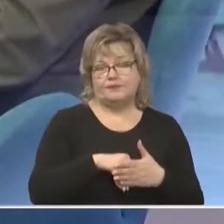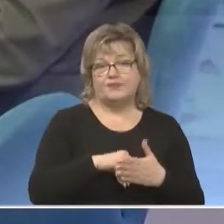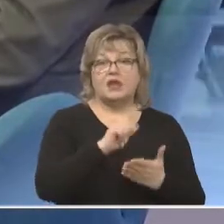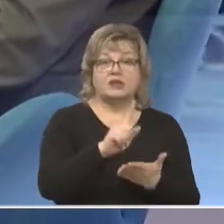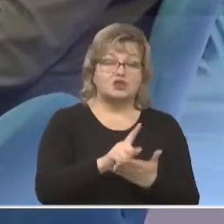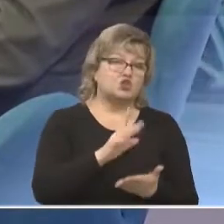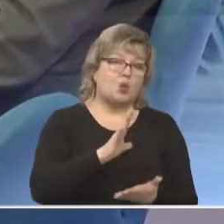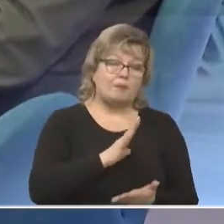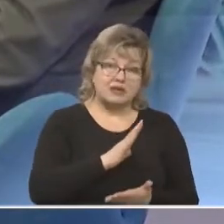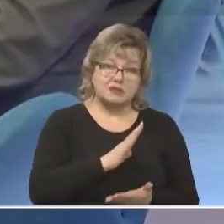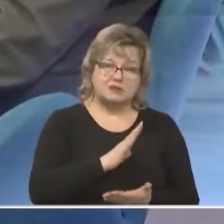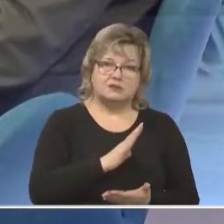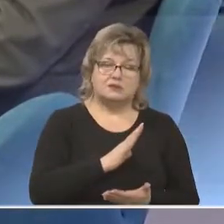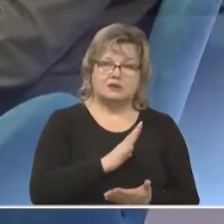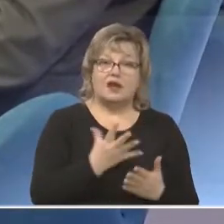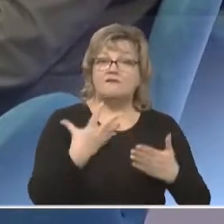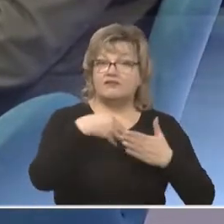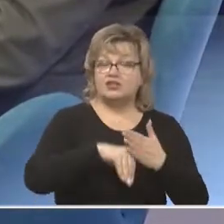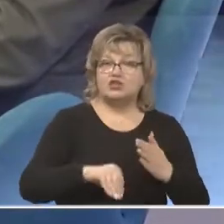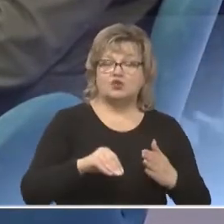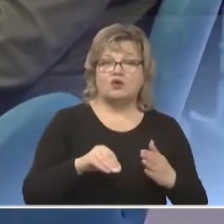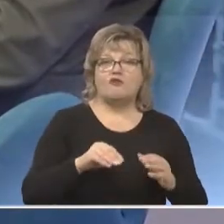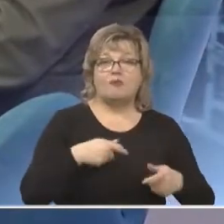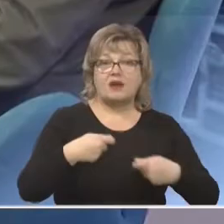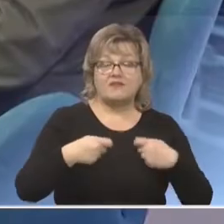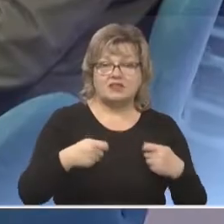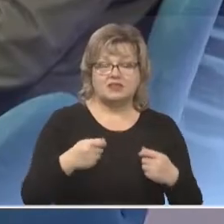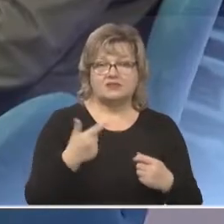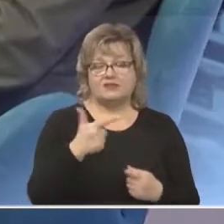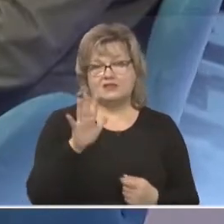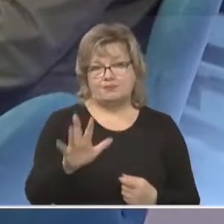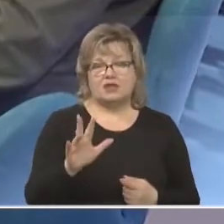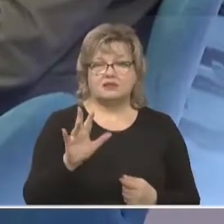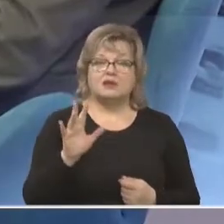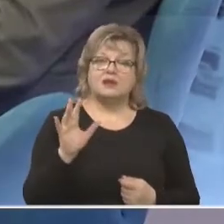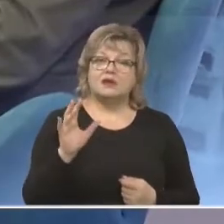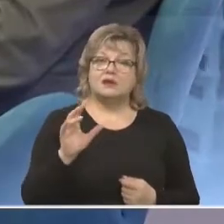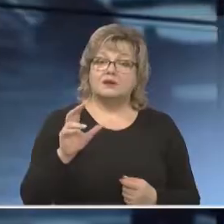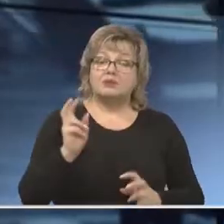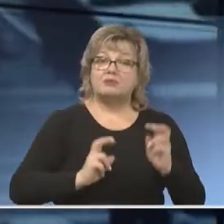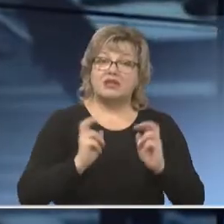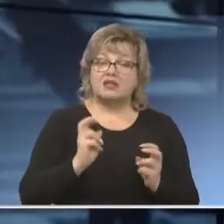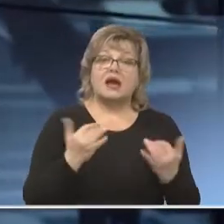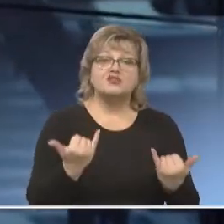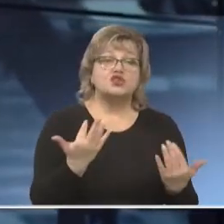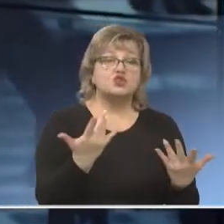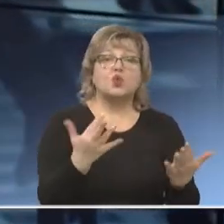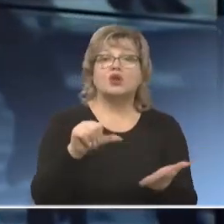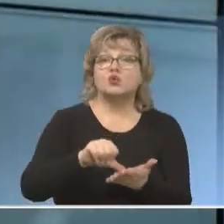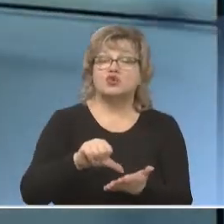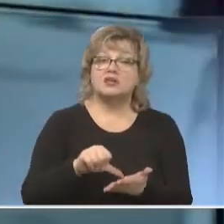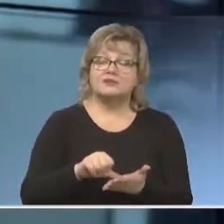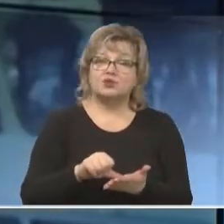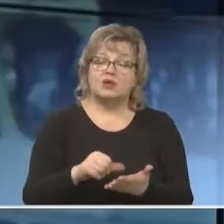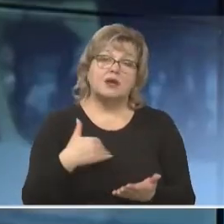должно быть вовлечено в проект 195 предприятий донских. А сейчас сколько участвует? Сейчас